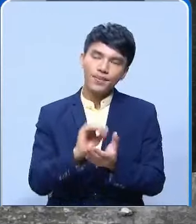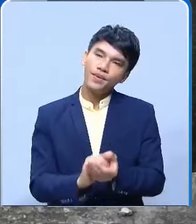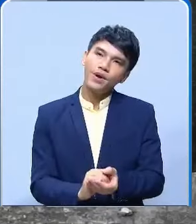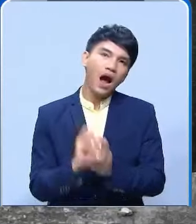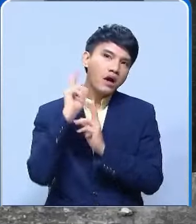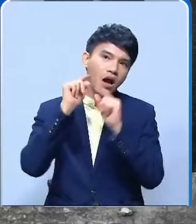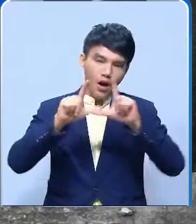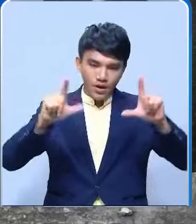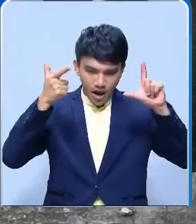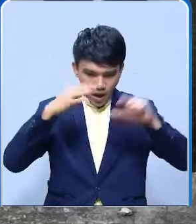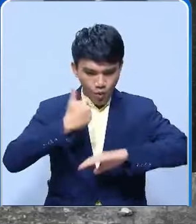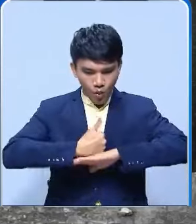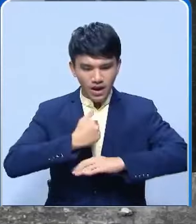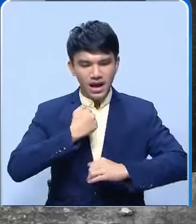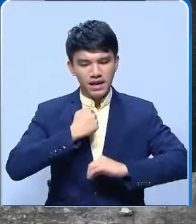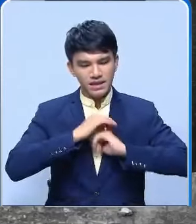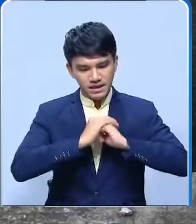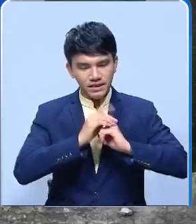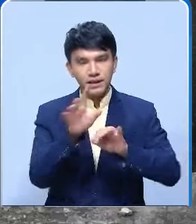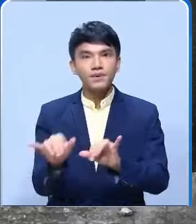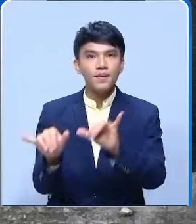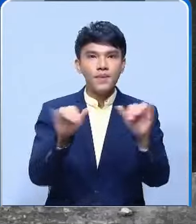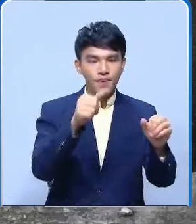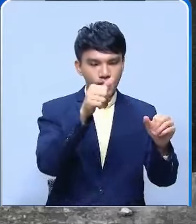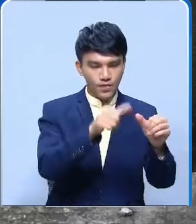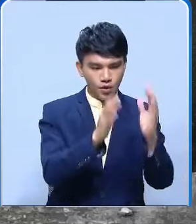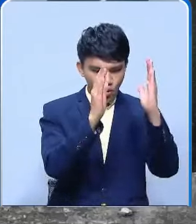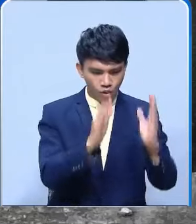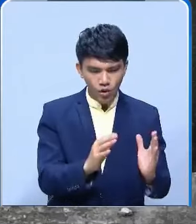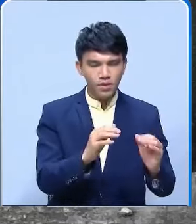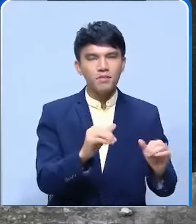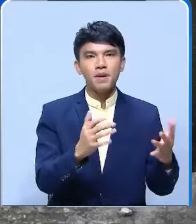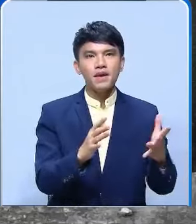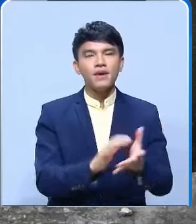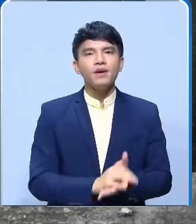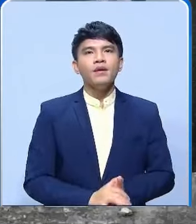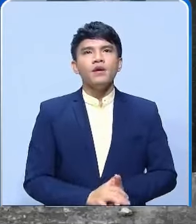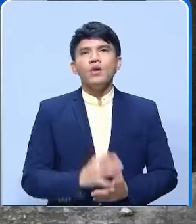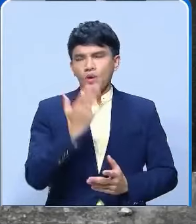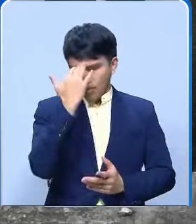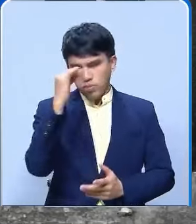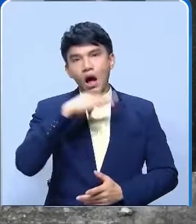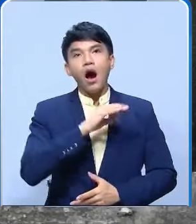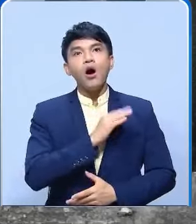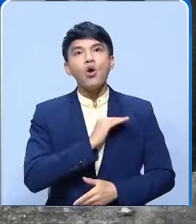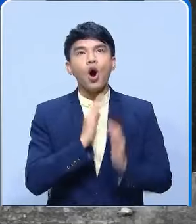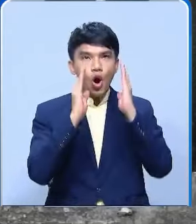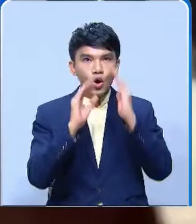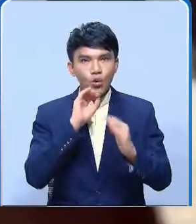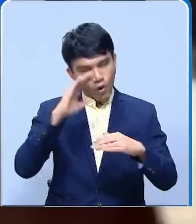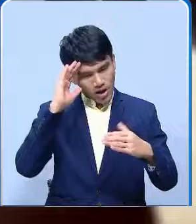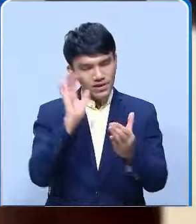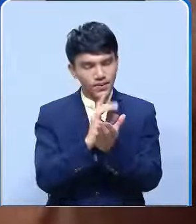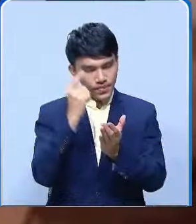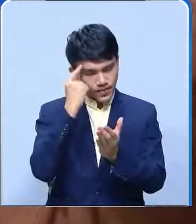าวหัวหน้าชาวจีนสั่งย้ายตัวเองไปอยู่ในจุดที่ไม่มีผู้คนพลุกพล่านค่ะเพราะกลัวว่าจะมีคนแจ้งเบาะแสให้ตำรวจนะค